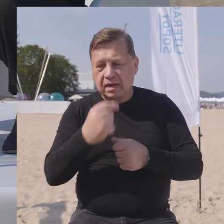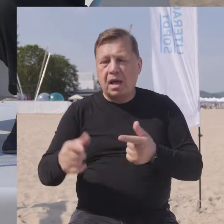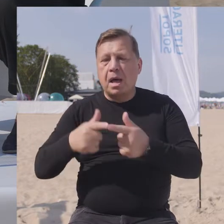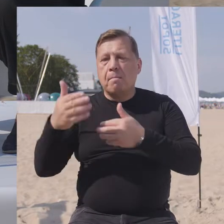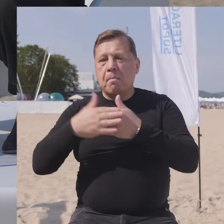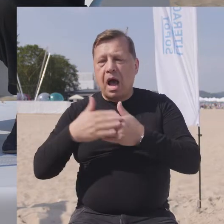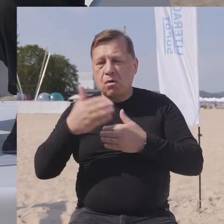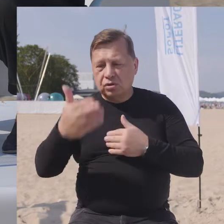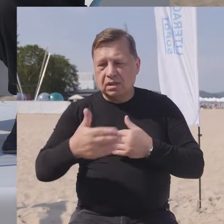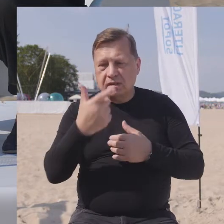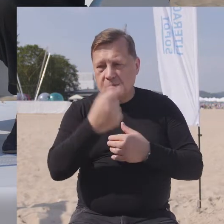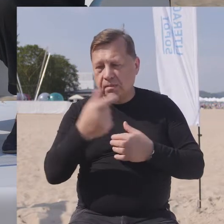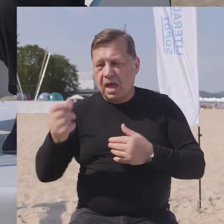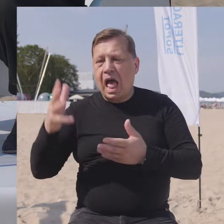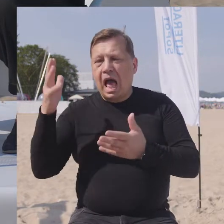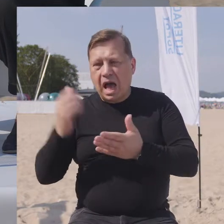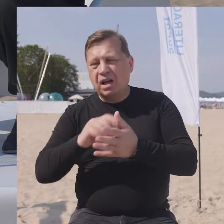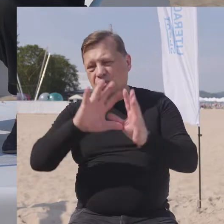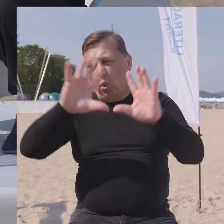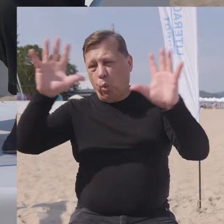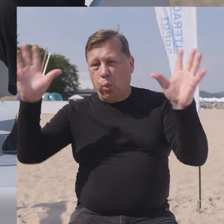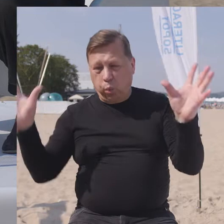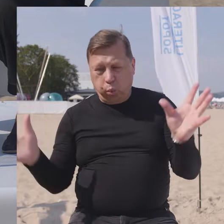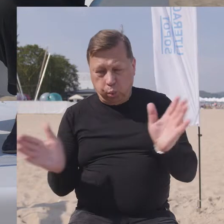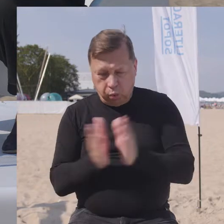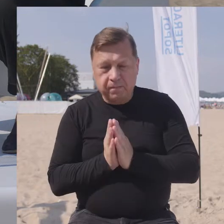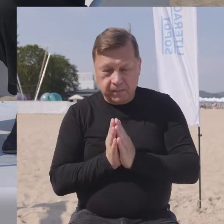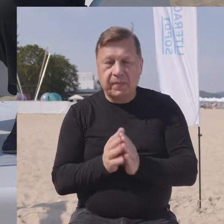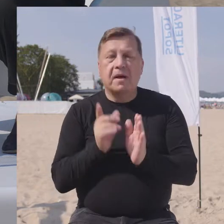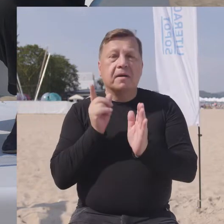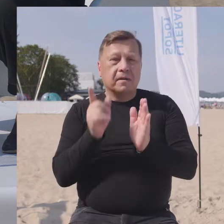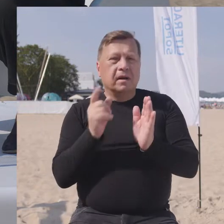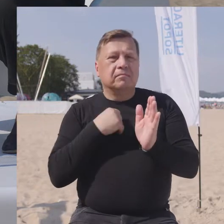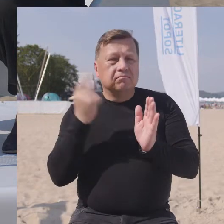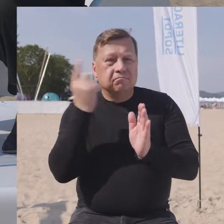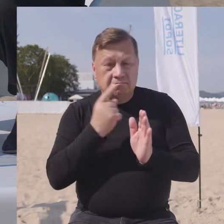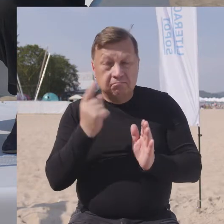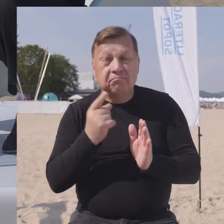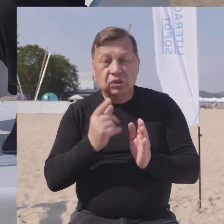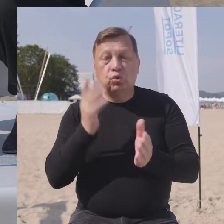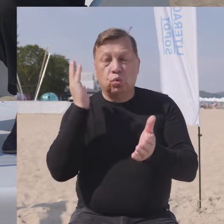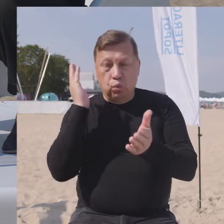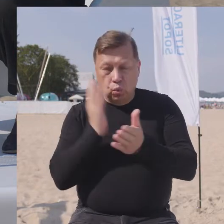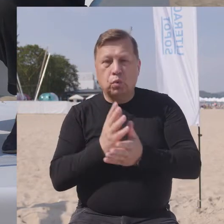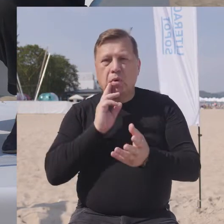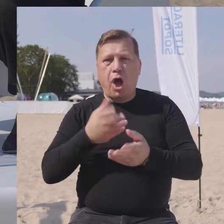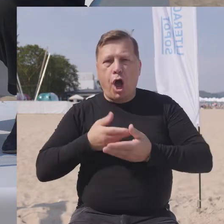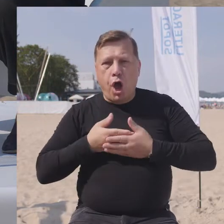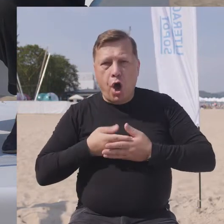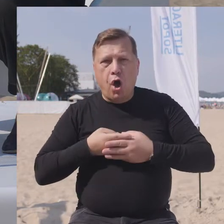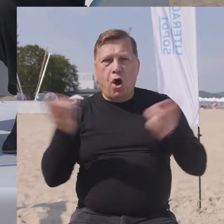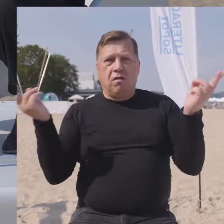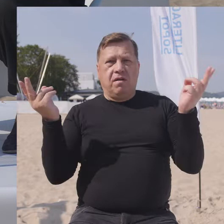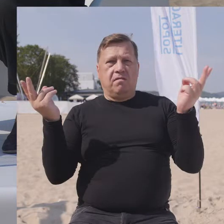jednopłciowych, dalej kwestii adopcji i tak itp. itd. Też mi się wydaje, że doszło do pewnego przełomu w sposobie